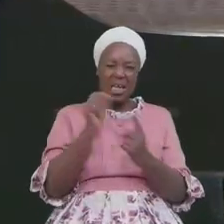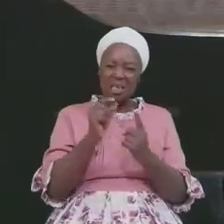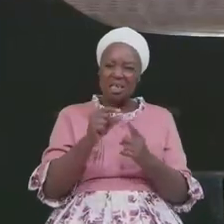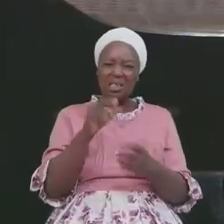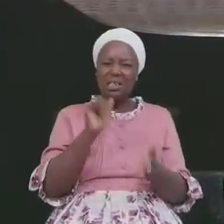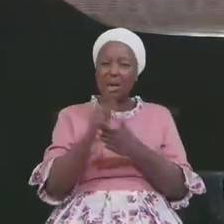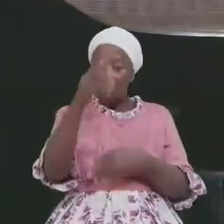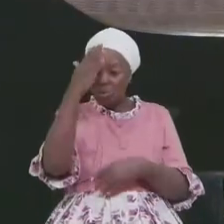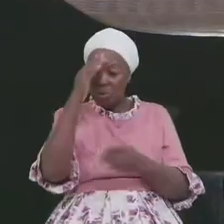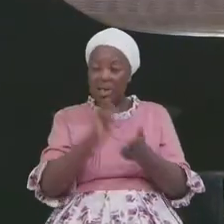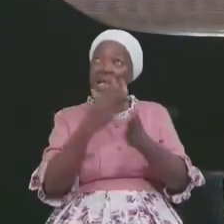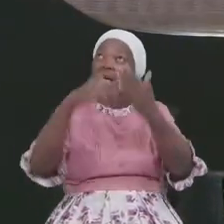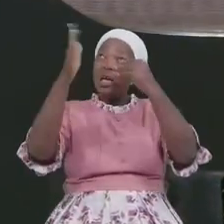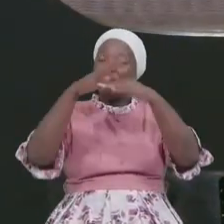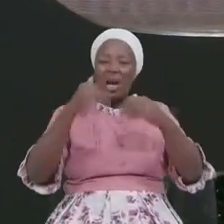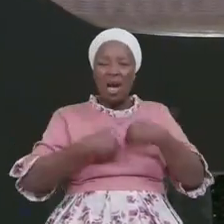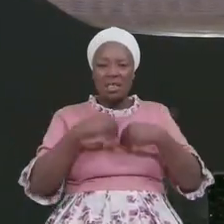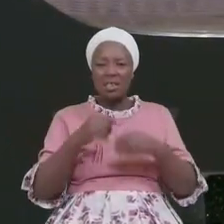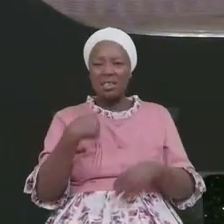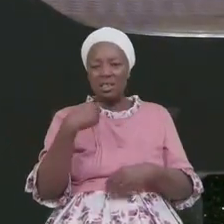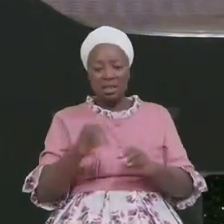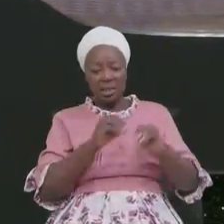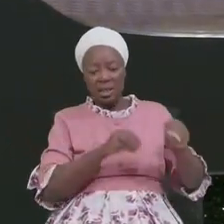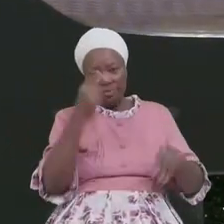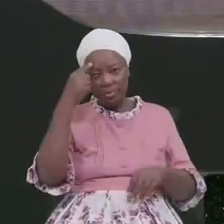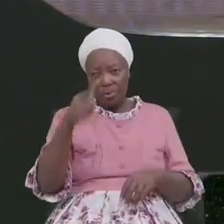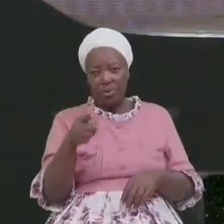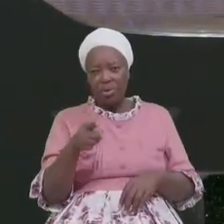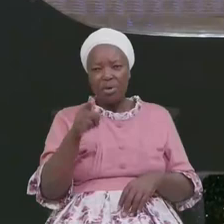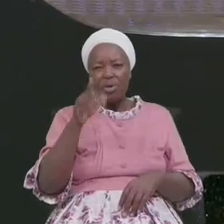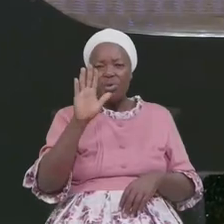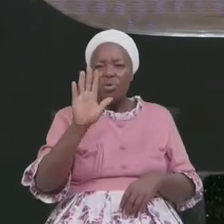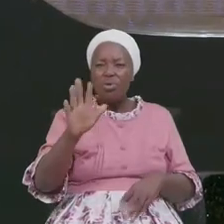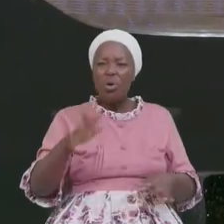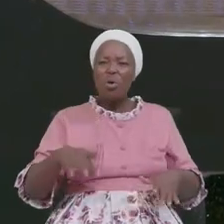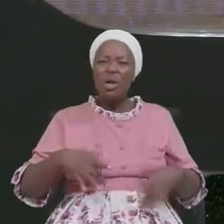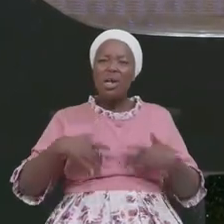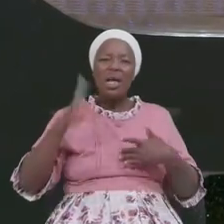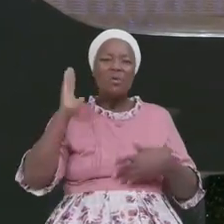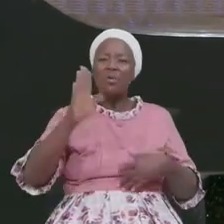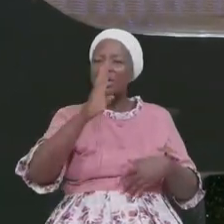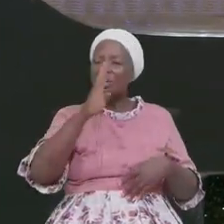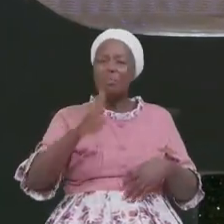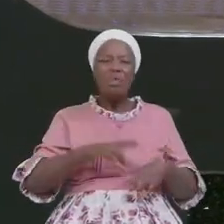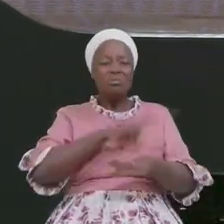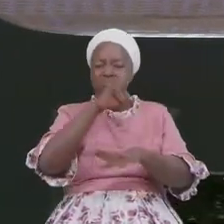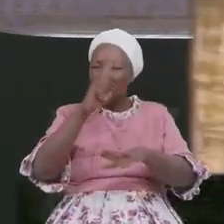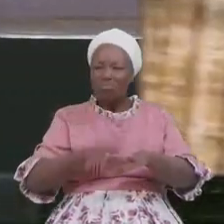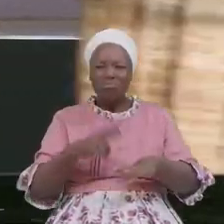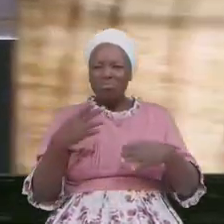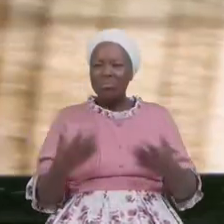ciel a dit à ton sujet. Ta vie sera ordinaire. C'est